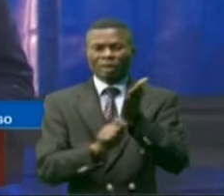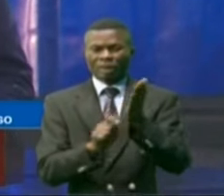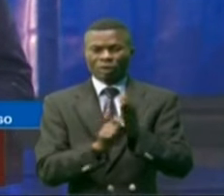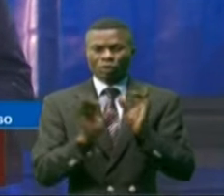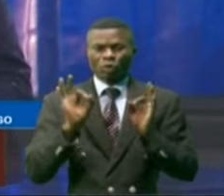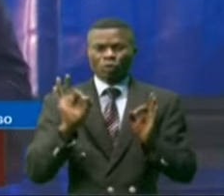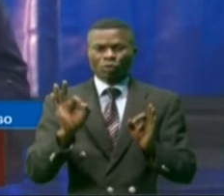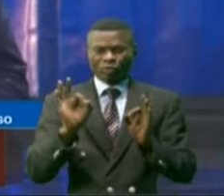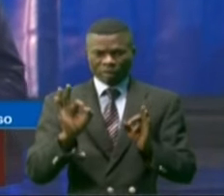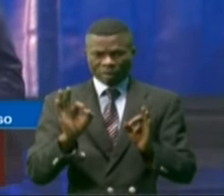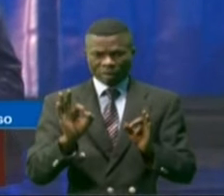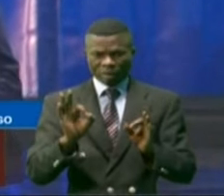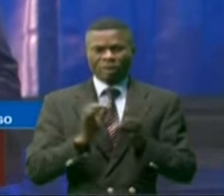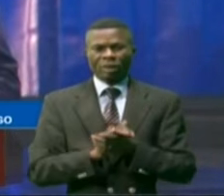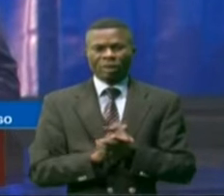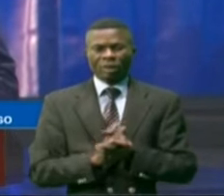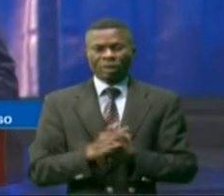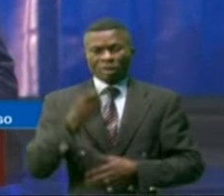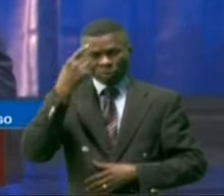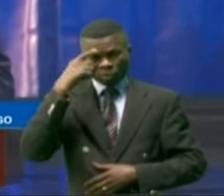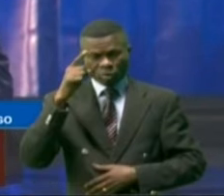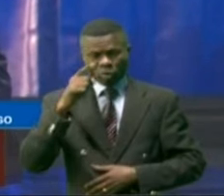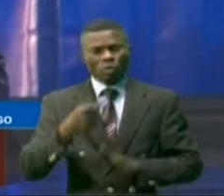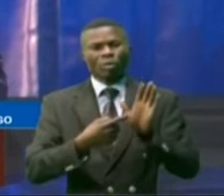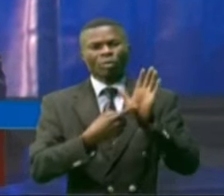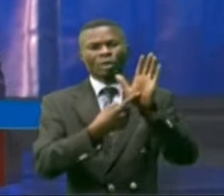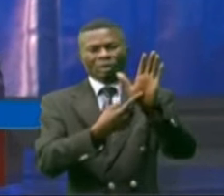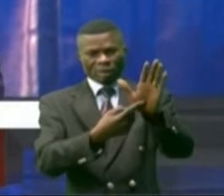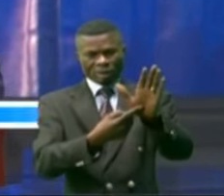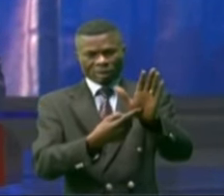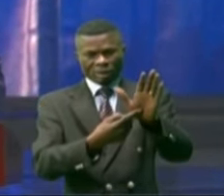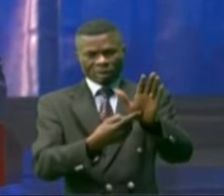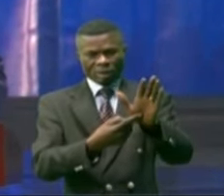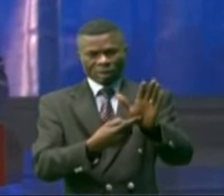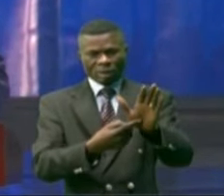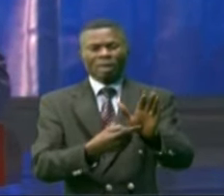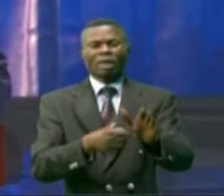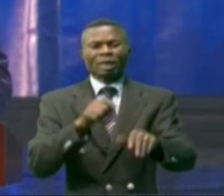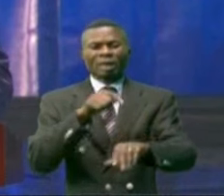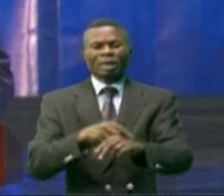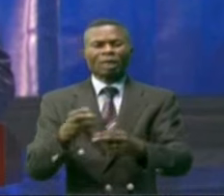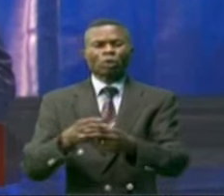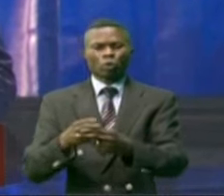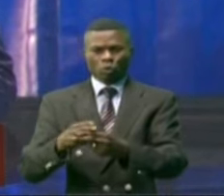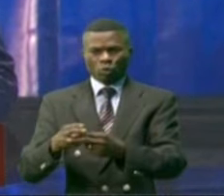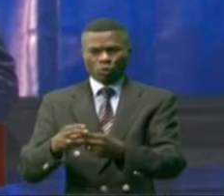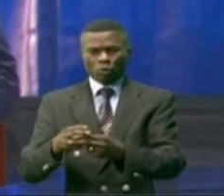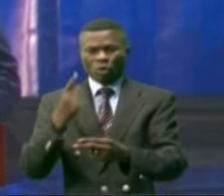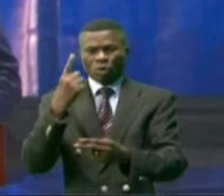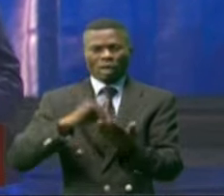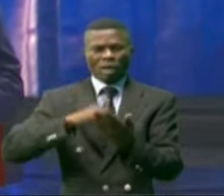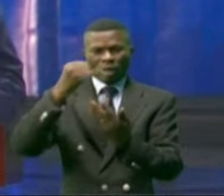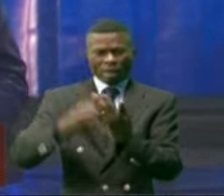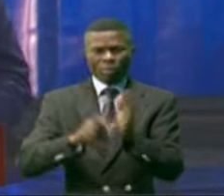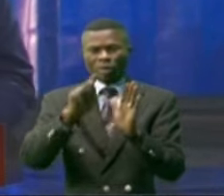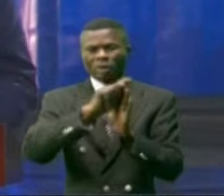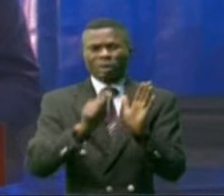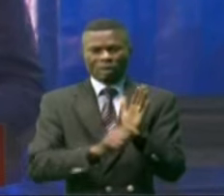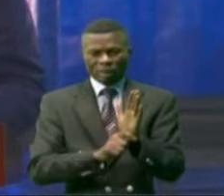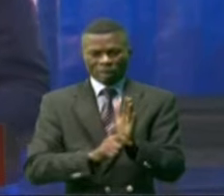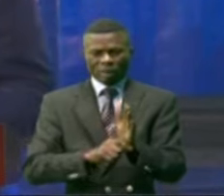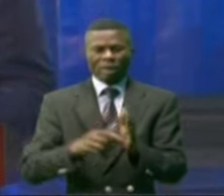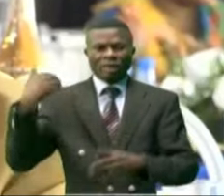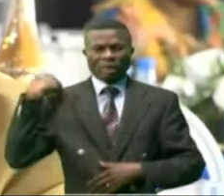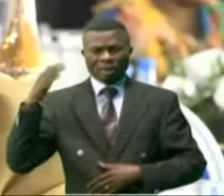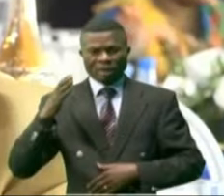technologique de présenter dans les plus brefs délais un projet de texte législatif